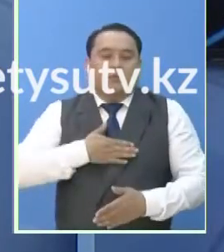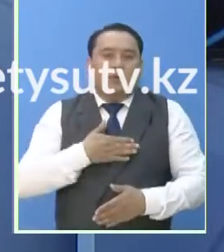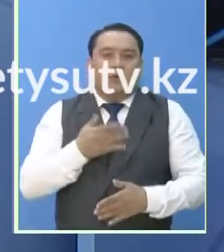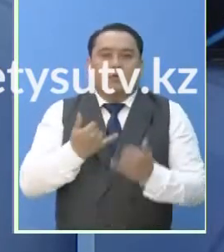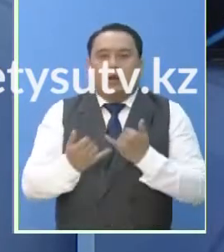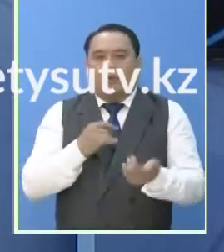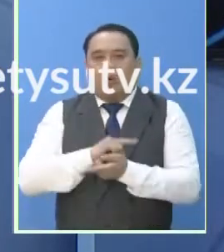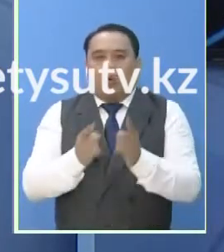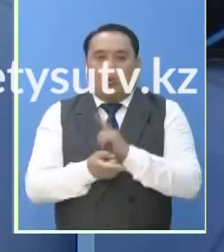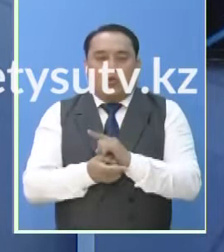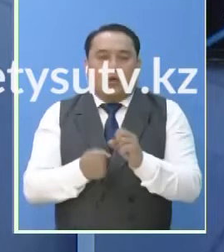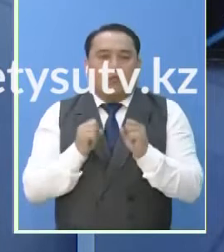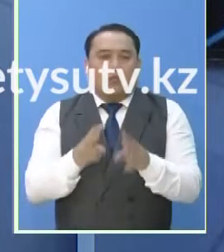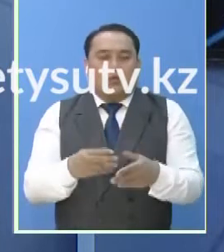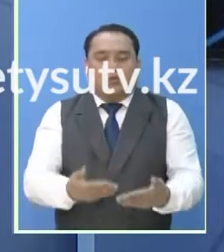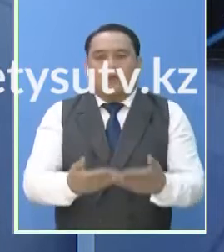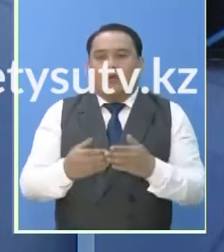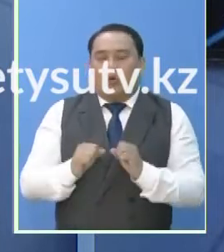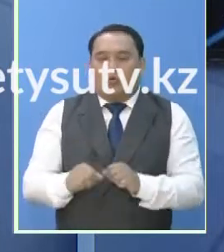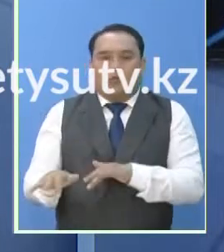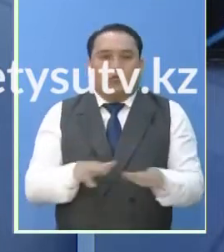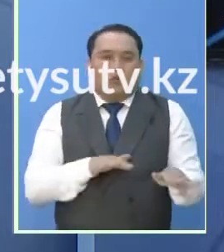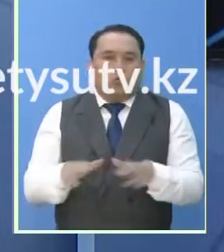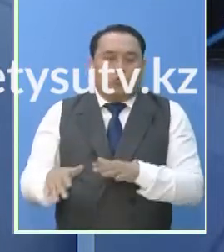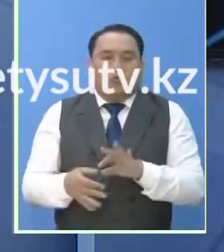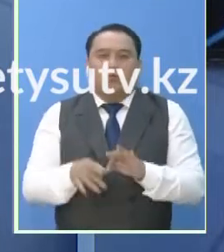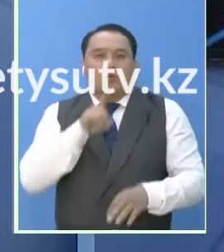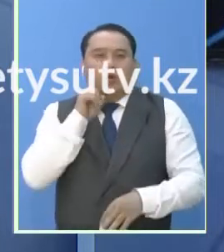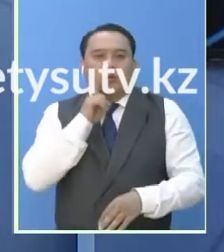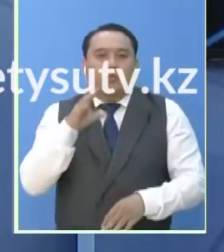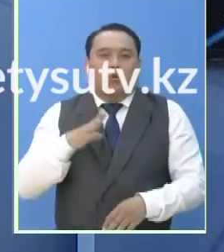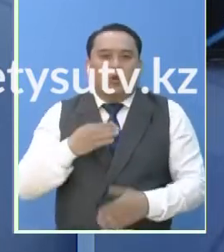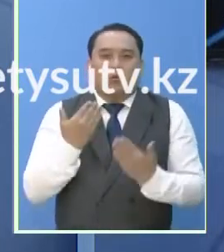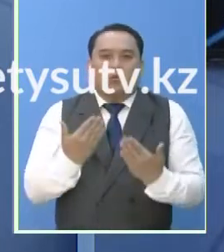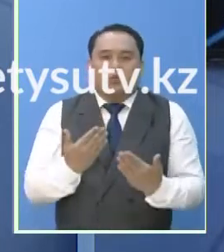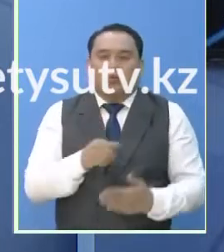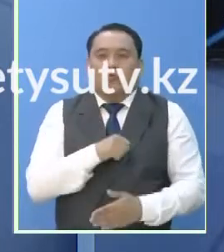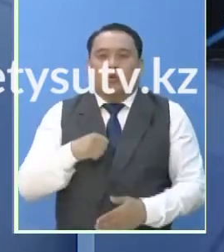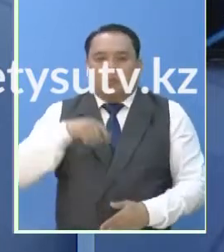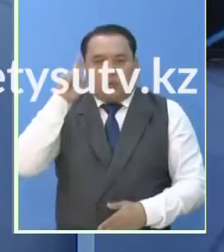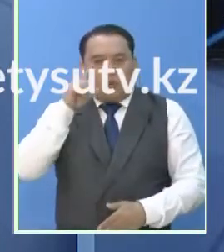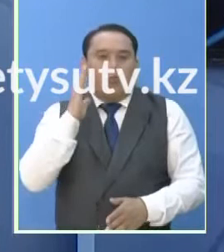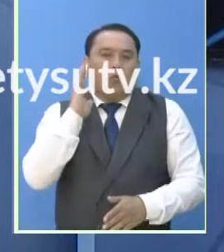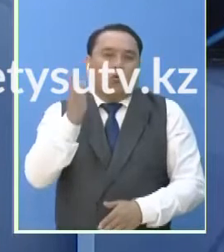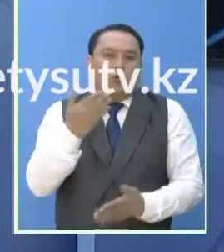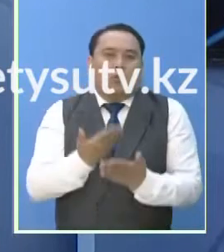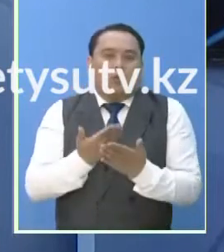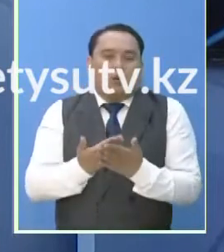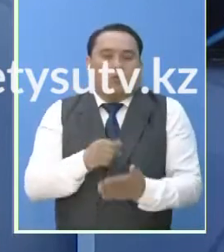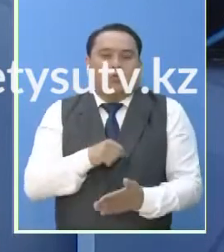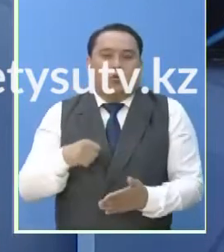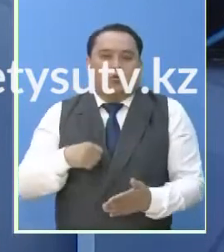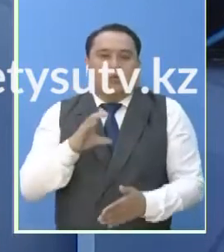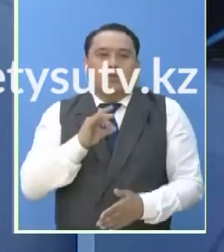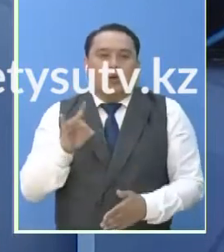аймаққа кірудің өзі оңай болған жоқ. Біз осының алдында жасыл аймақта тұрған кезде өздеріңіз білесіздер, болжам бойынша біз осы